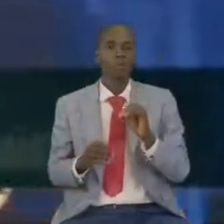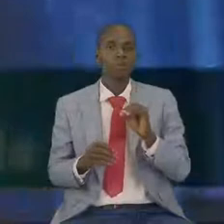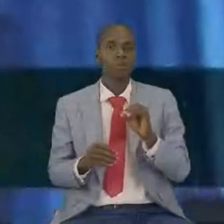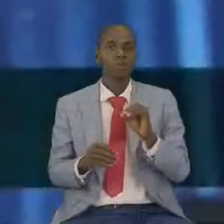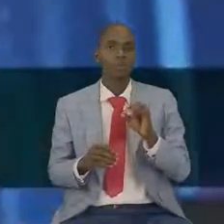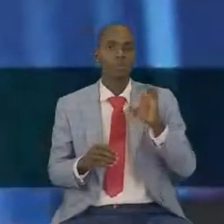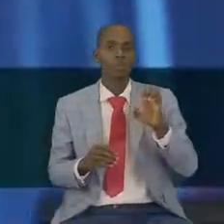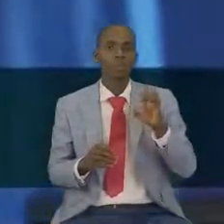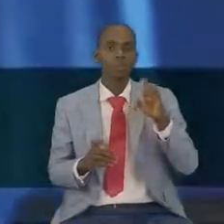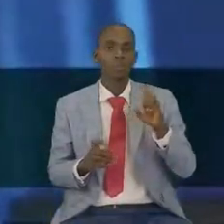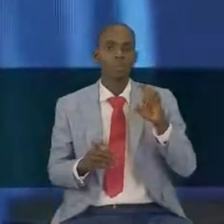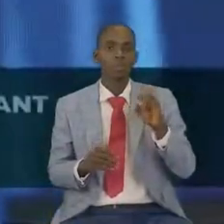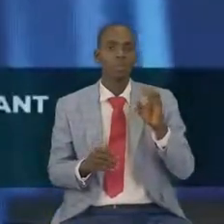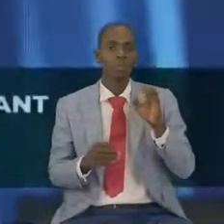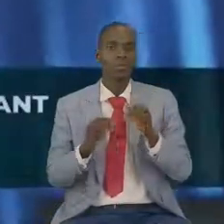Exode chapitre